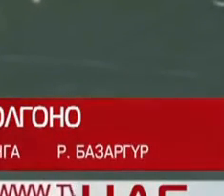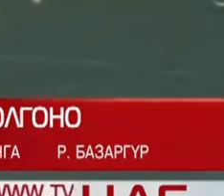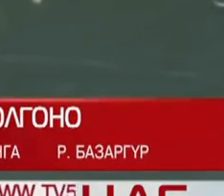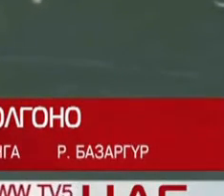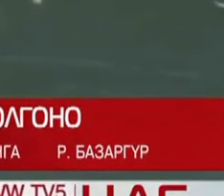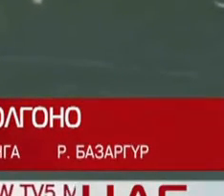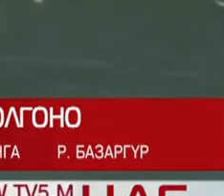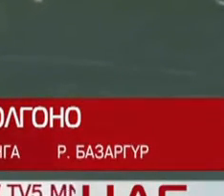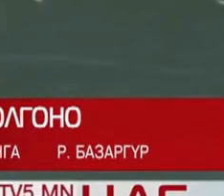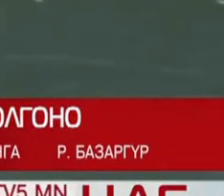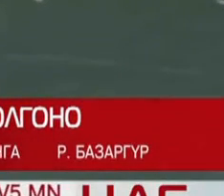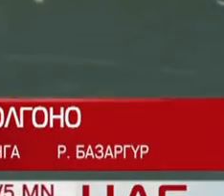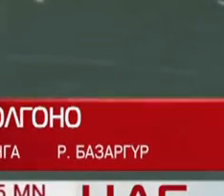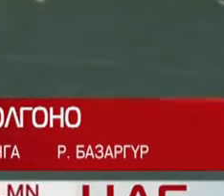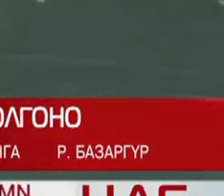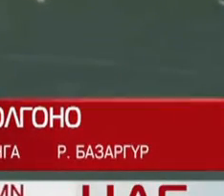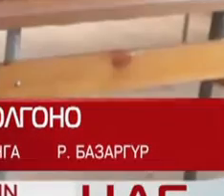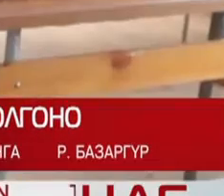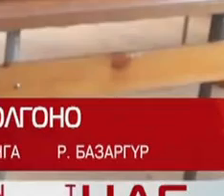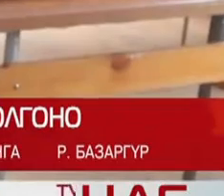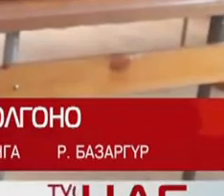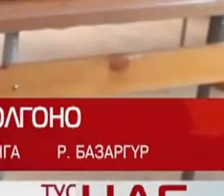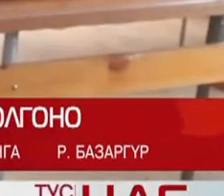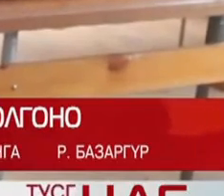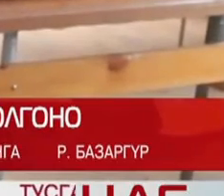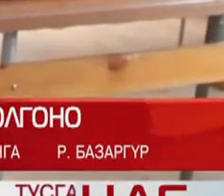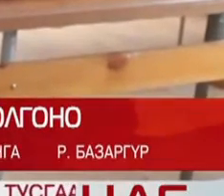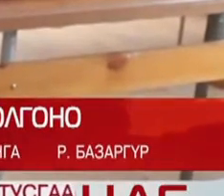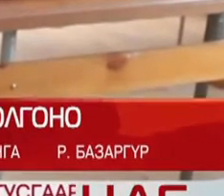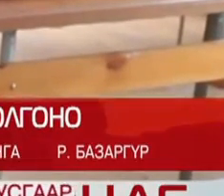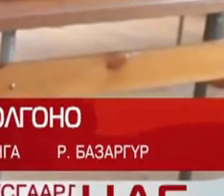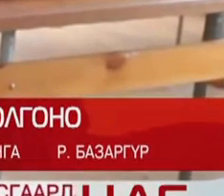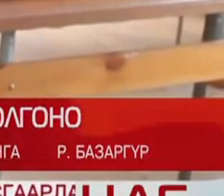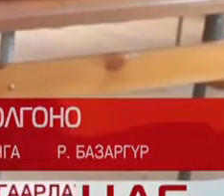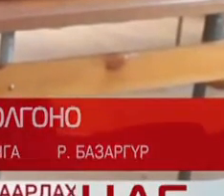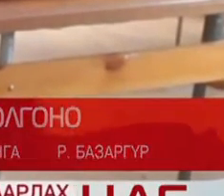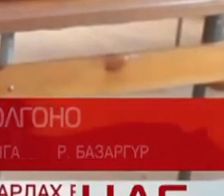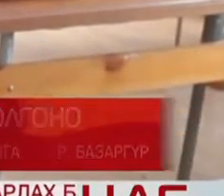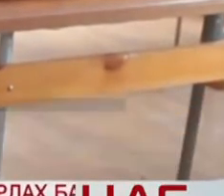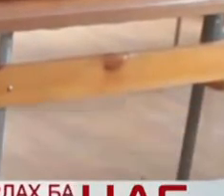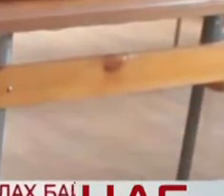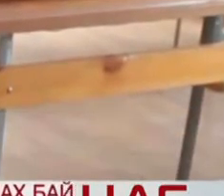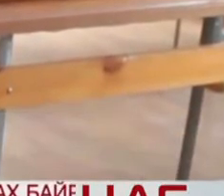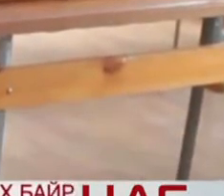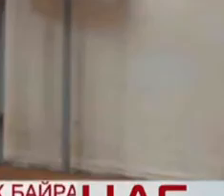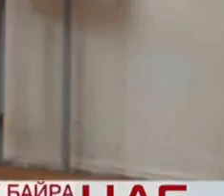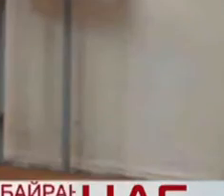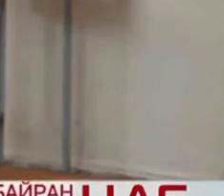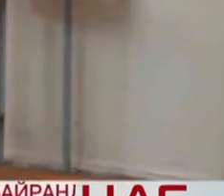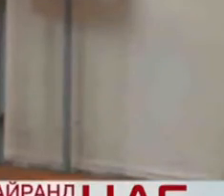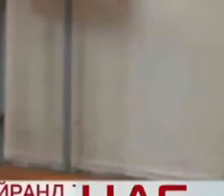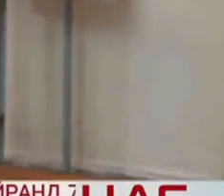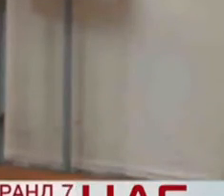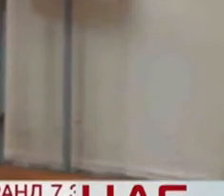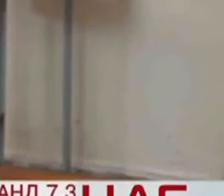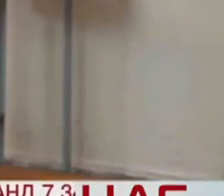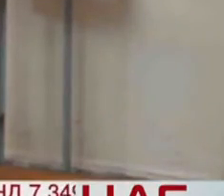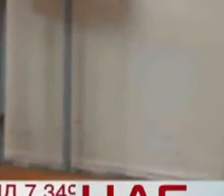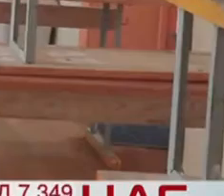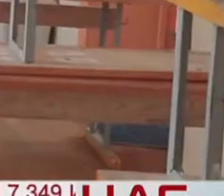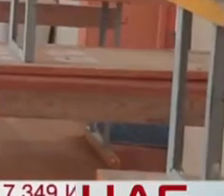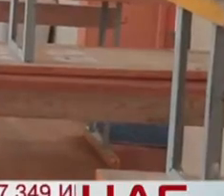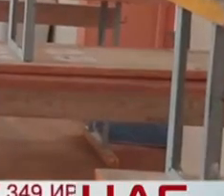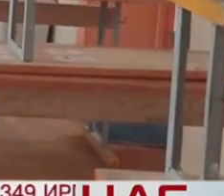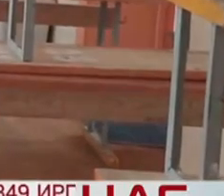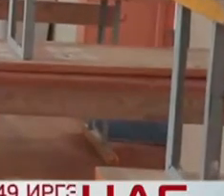1-ээс танхимын хичээлийг эхлүүлнэ гэлээ. Боловсролын салбарт тулгамдсан хамгийн том асуудал хичээлийн хоцрогдол болоод байгаа. Хичээлийн хоцрогдлыг